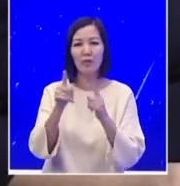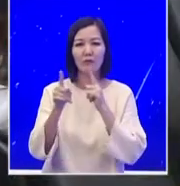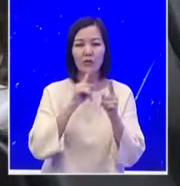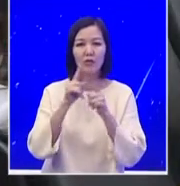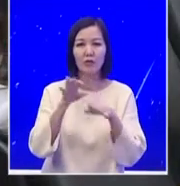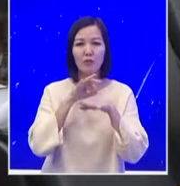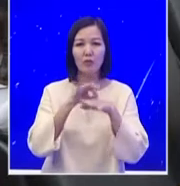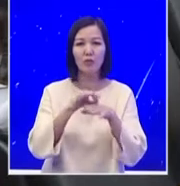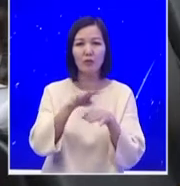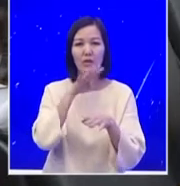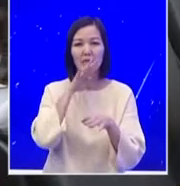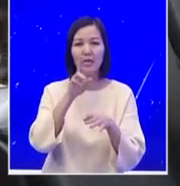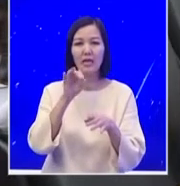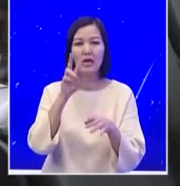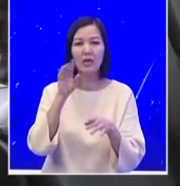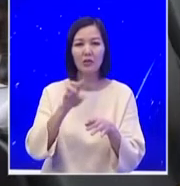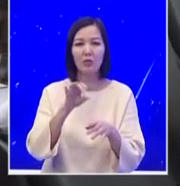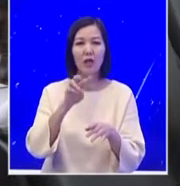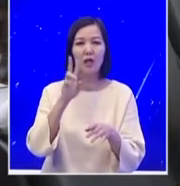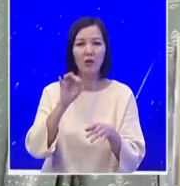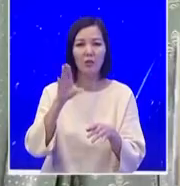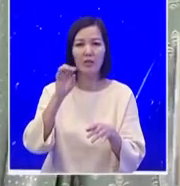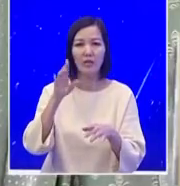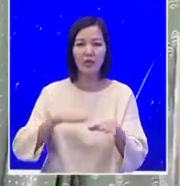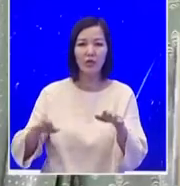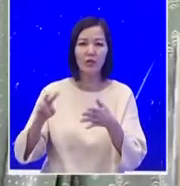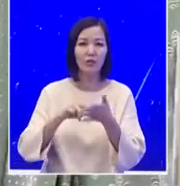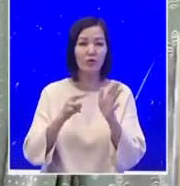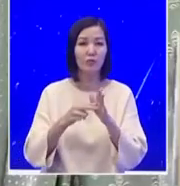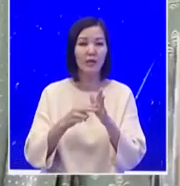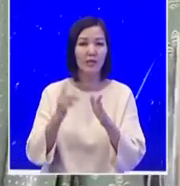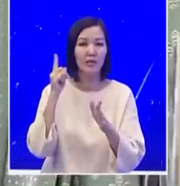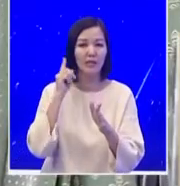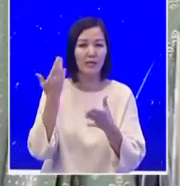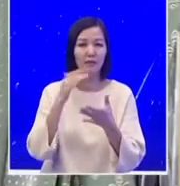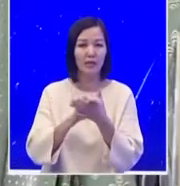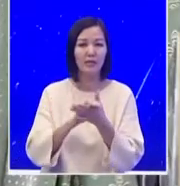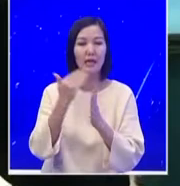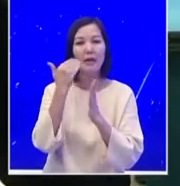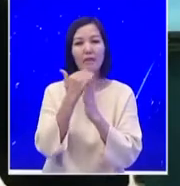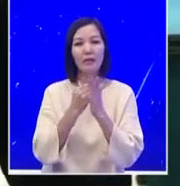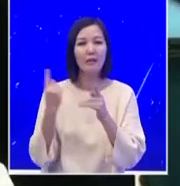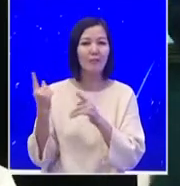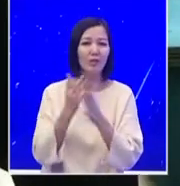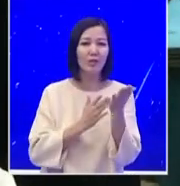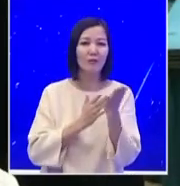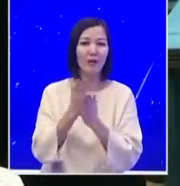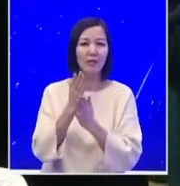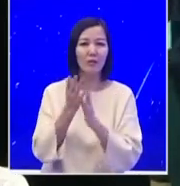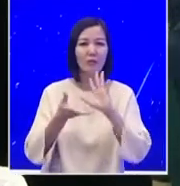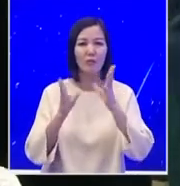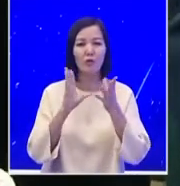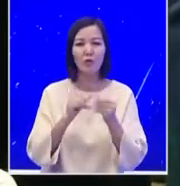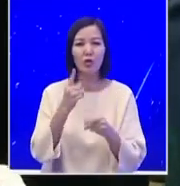Байжұманов селекторлық жиын өткізіп, текелі Ақсу Алакөл Сарқан ауданының жоспарларын тыңдады. Бағдарламаның бірінші бағыты